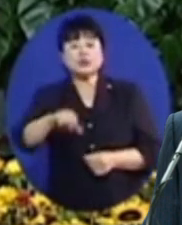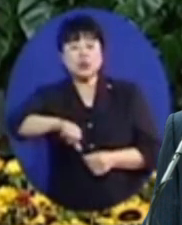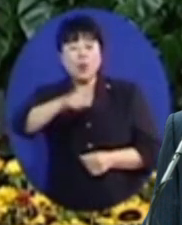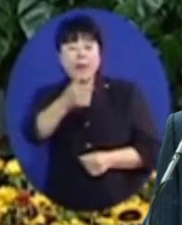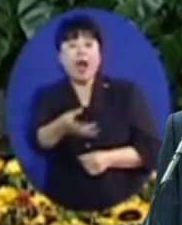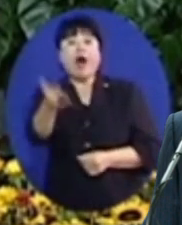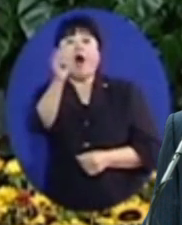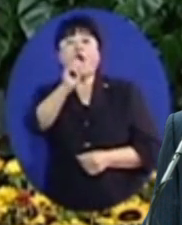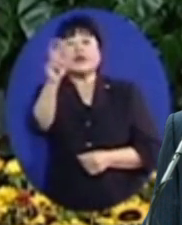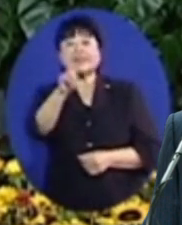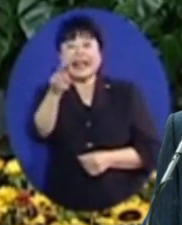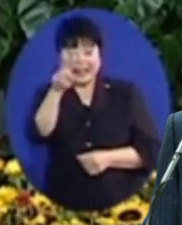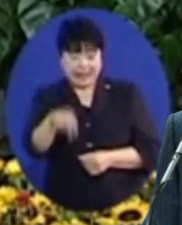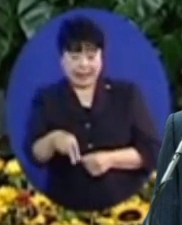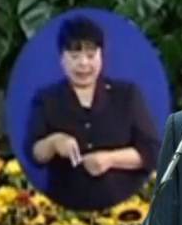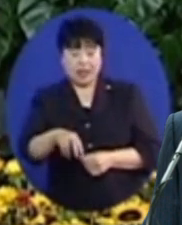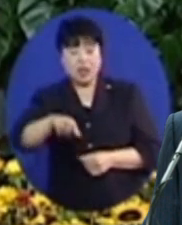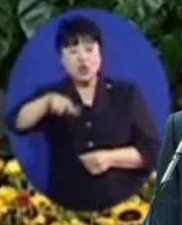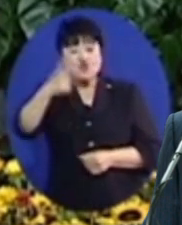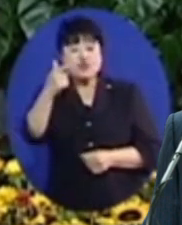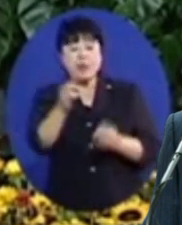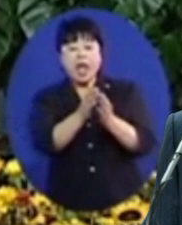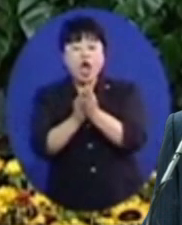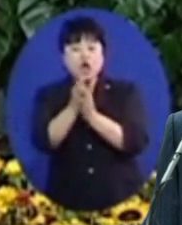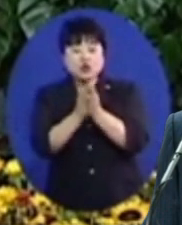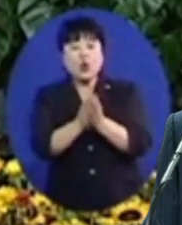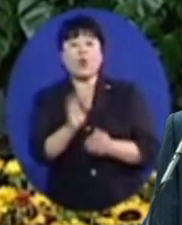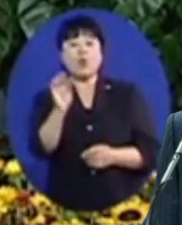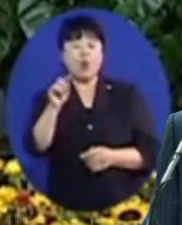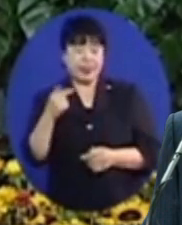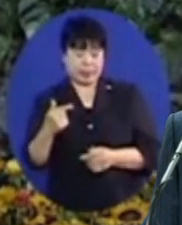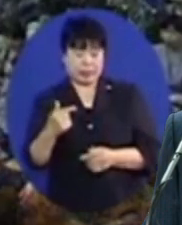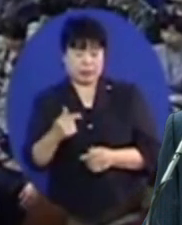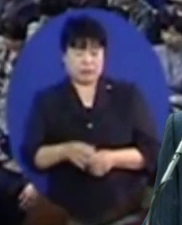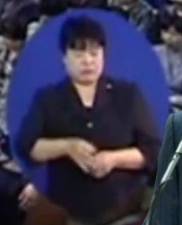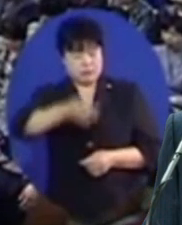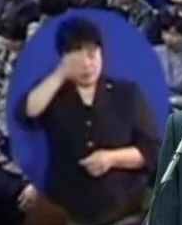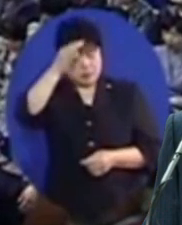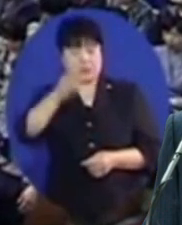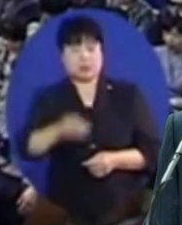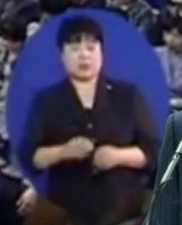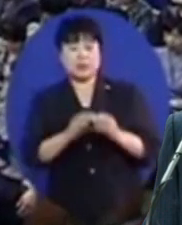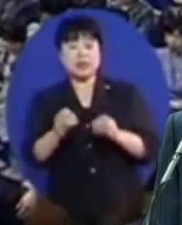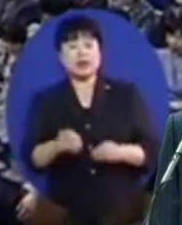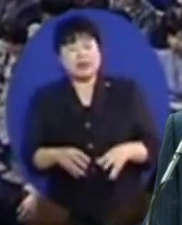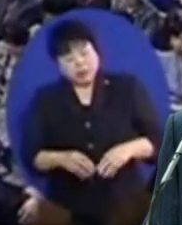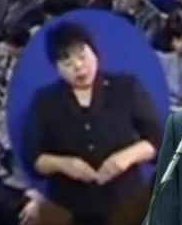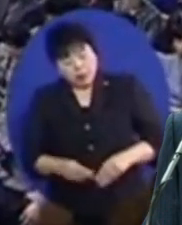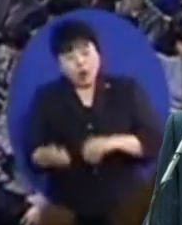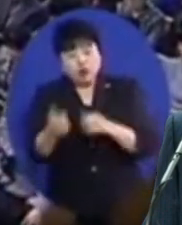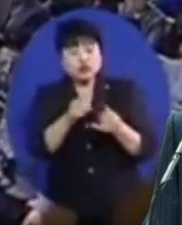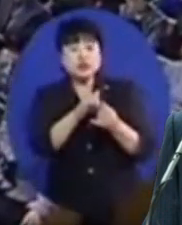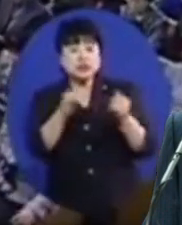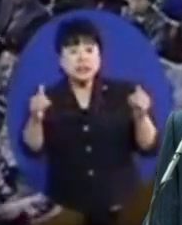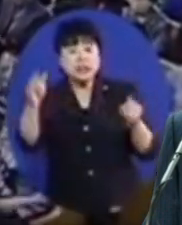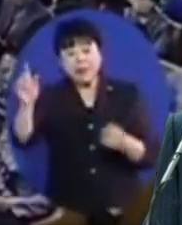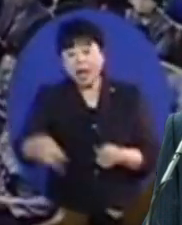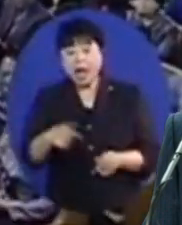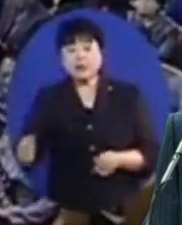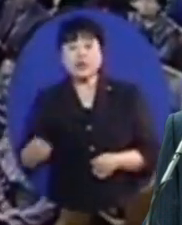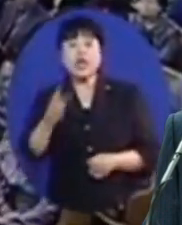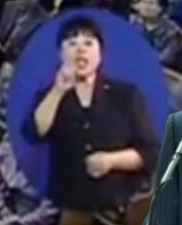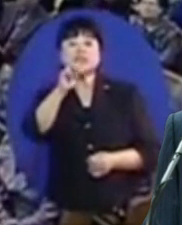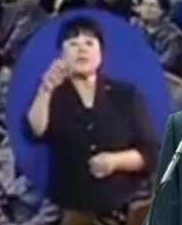달러로 우리나라 돈으로는 약 600조 원이 되는 것입니다. 한편 오늘날 이 땅에서 기아로 죽어가는 사람이 하루에